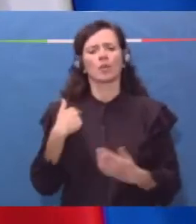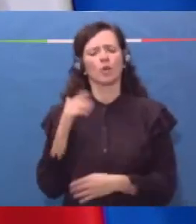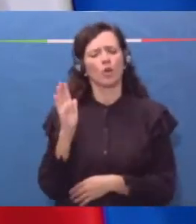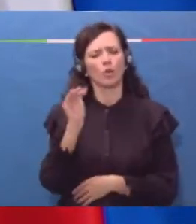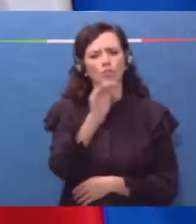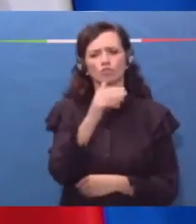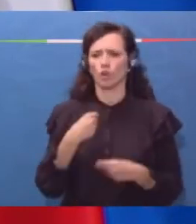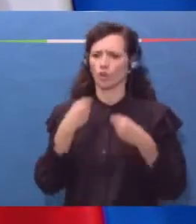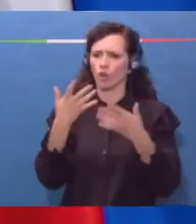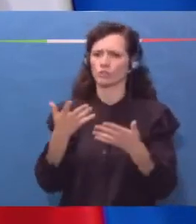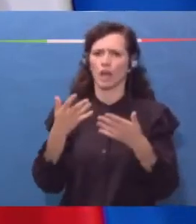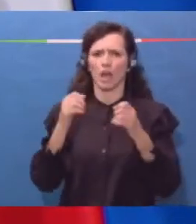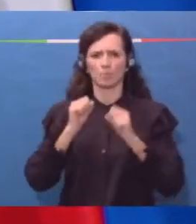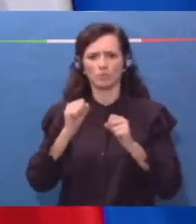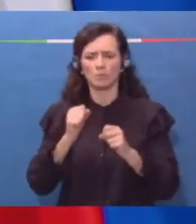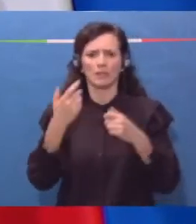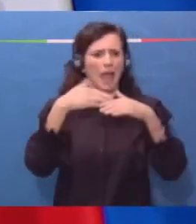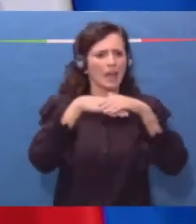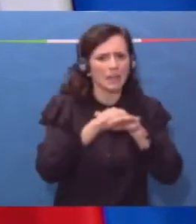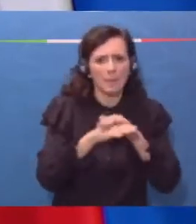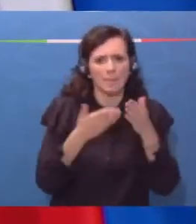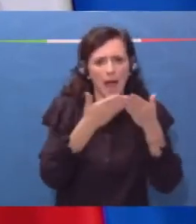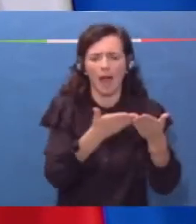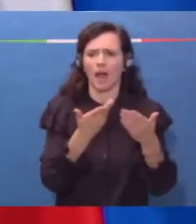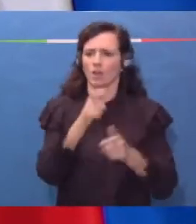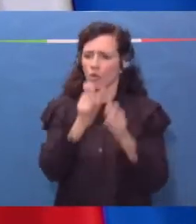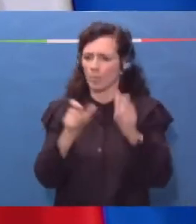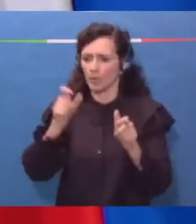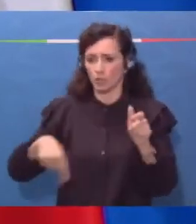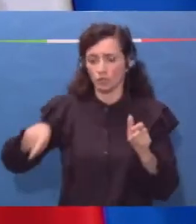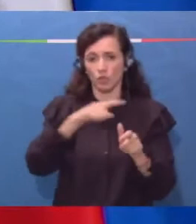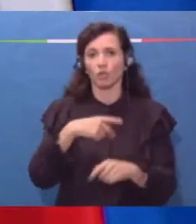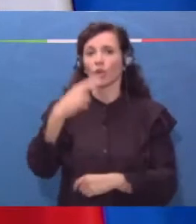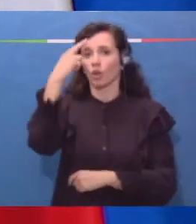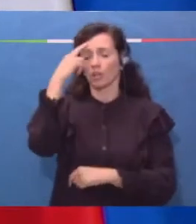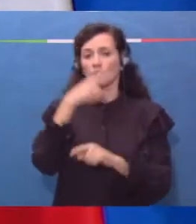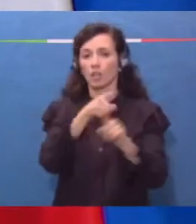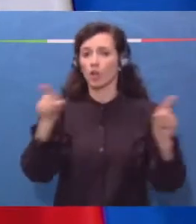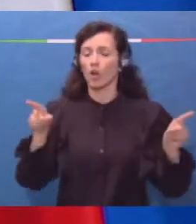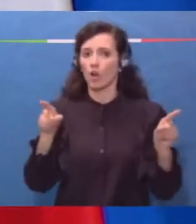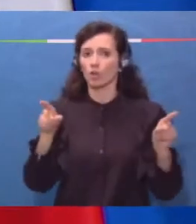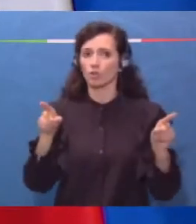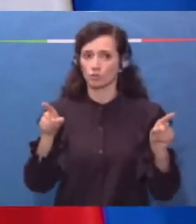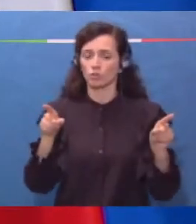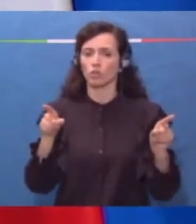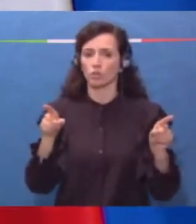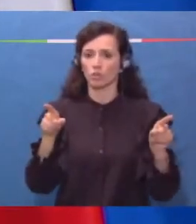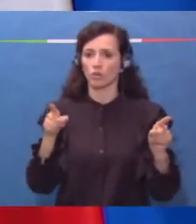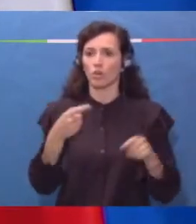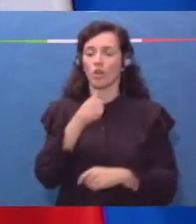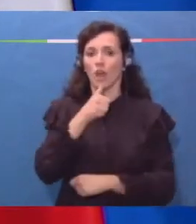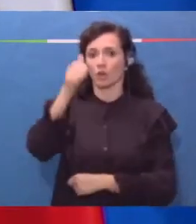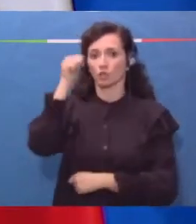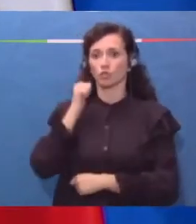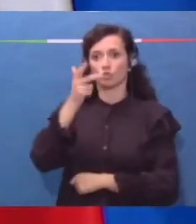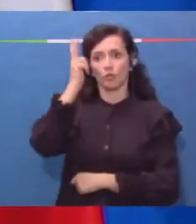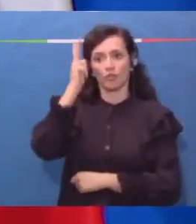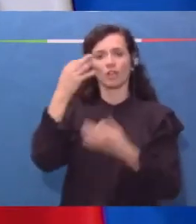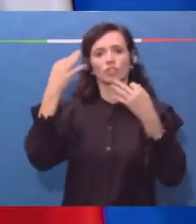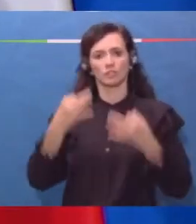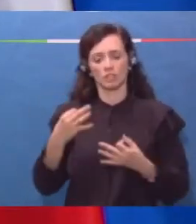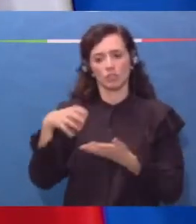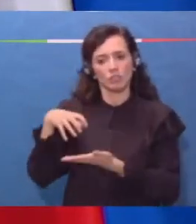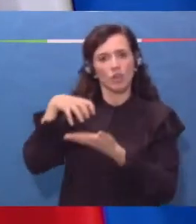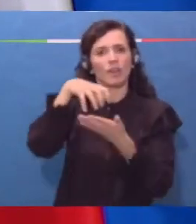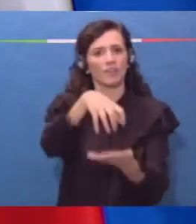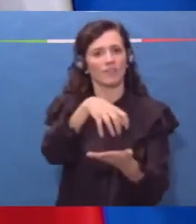modo incondizionato. Lo ricordo, la Francia ha deciso l'anno scorso di stanziare il maggiore